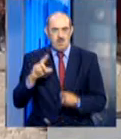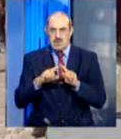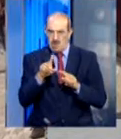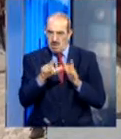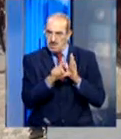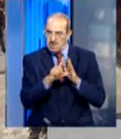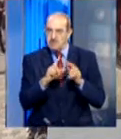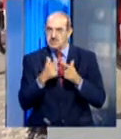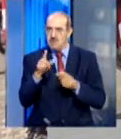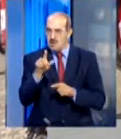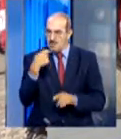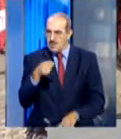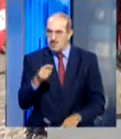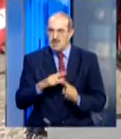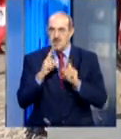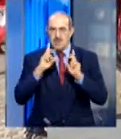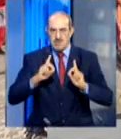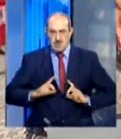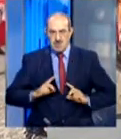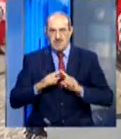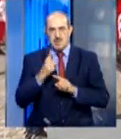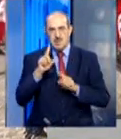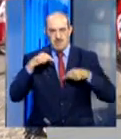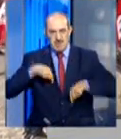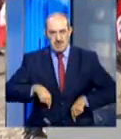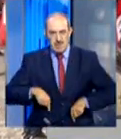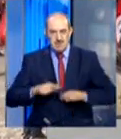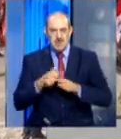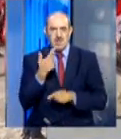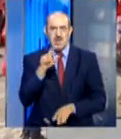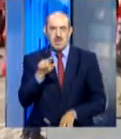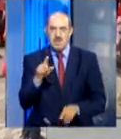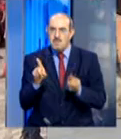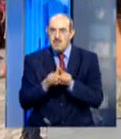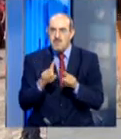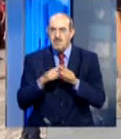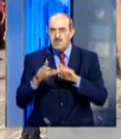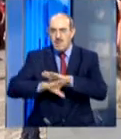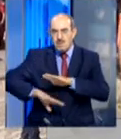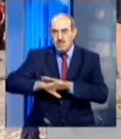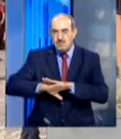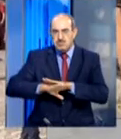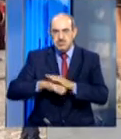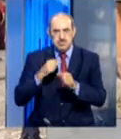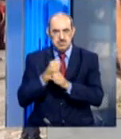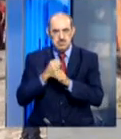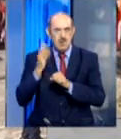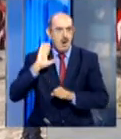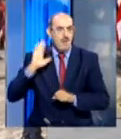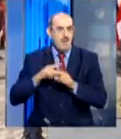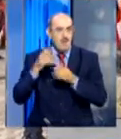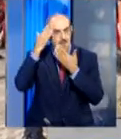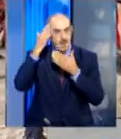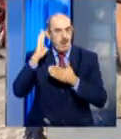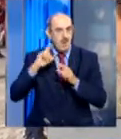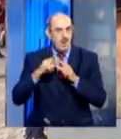لها رئيس، لها برلمان، لها وزراء، لها حتى بنية تحتية التي لم تكن في المغرب في